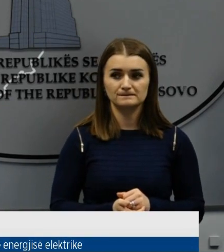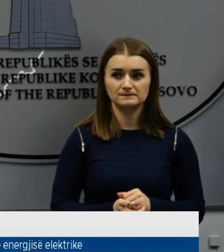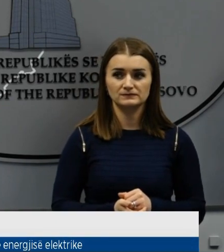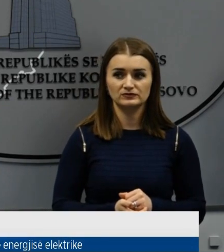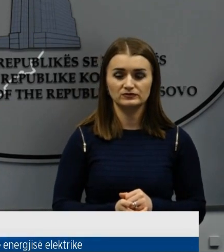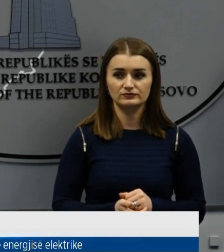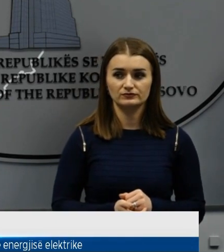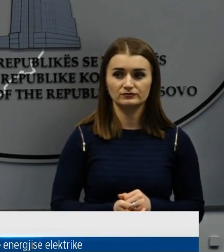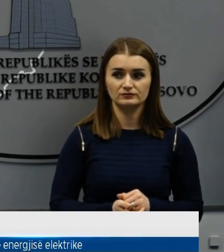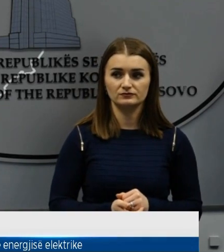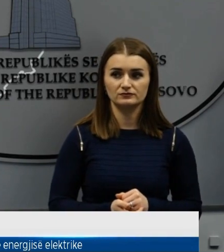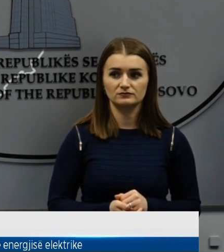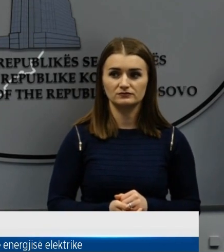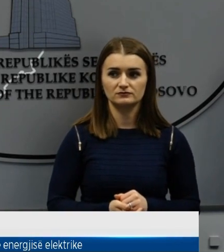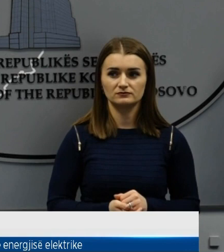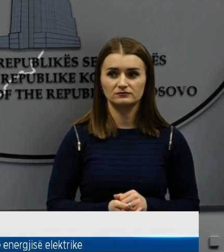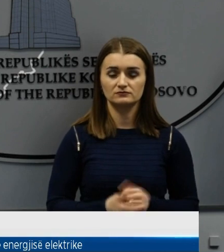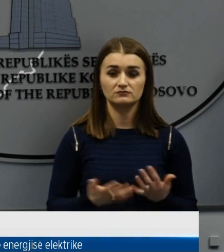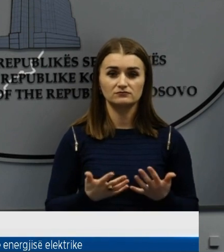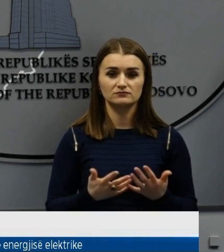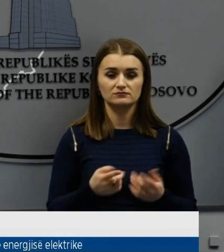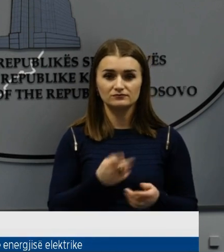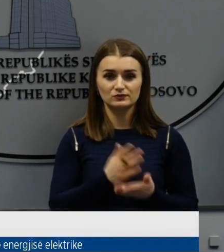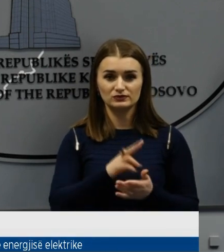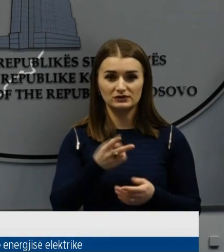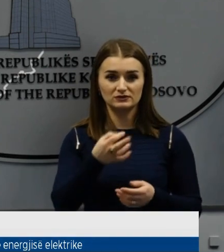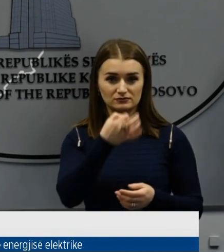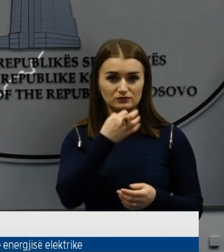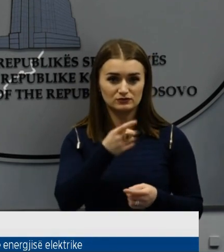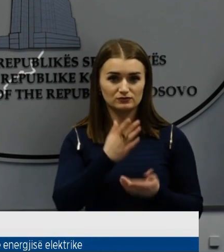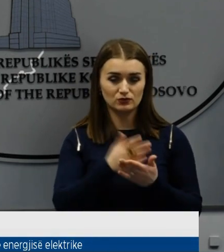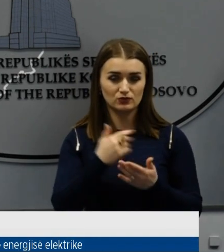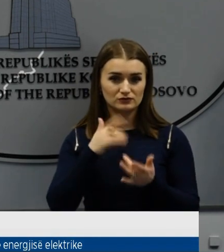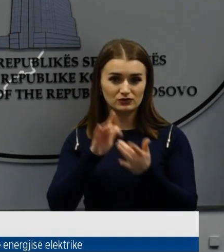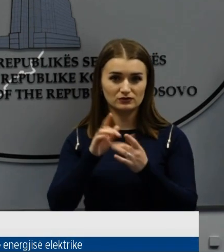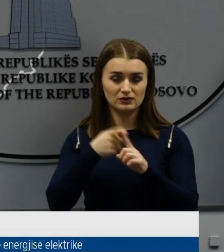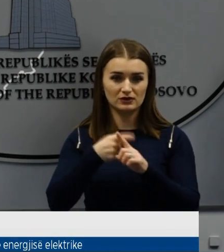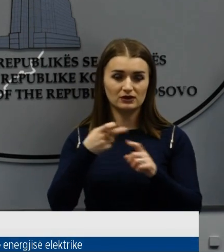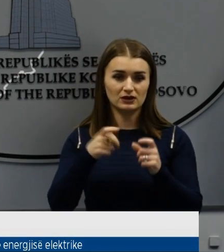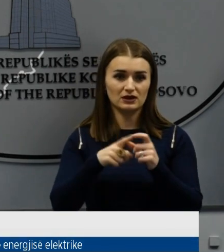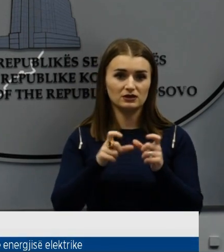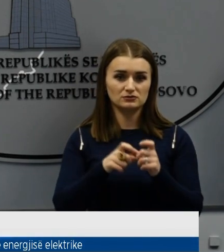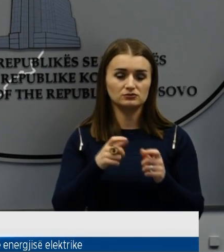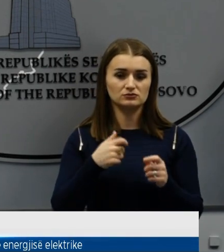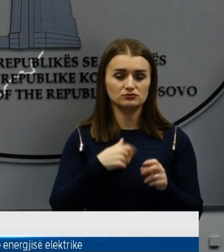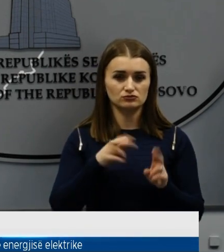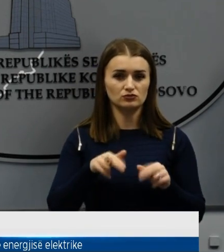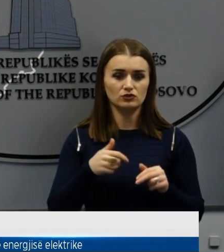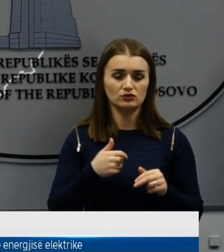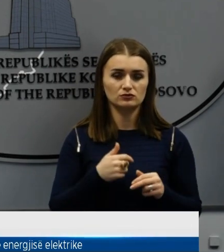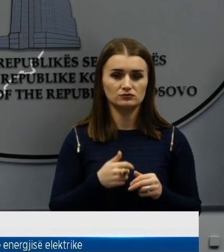Pyetja tjetër ishte, a keni komunikuar me Kecin? Po, absolutisht, ne kemi qenë në...